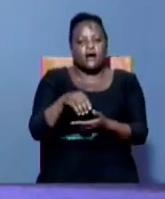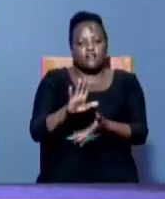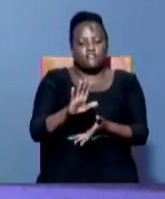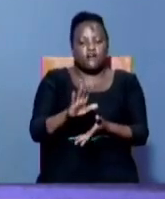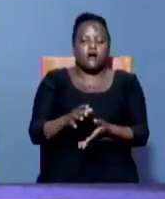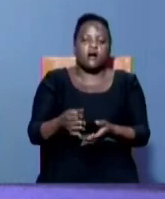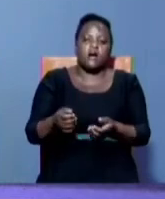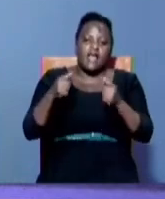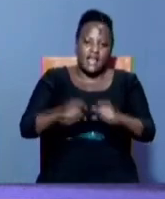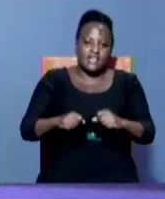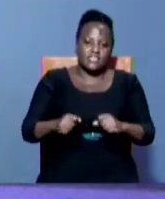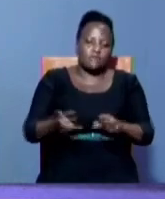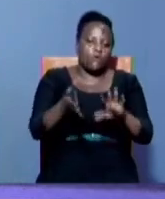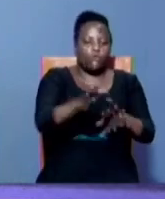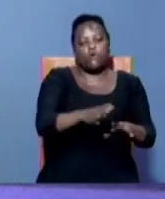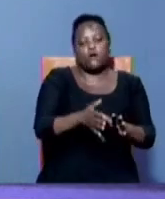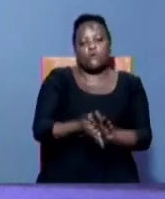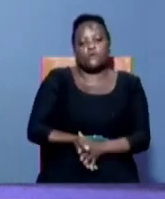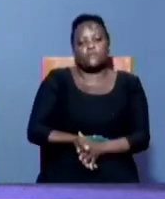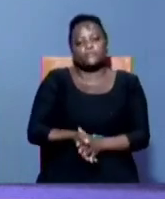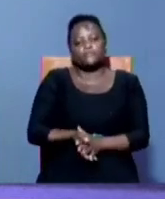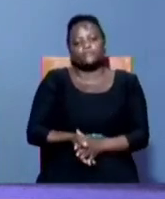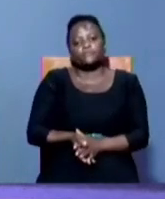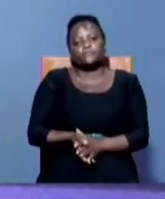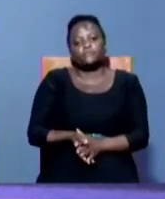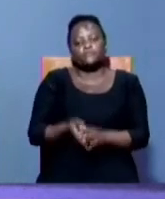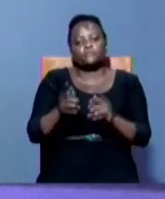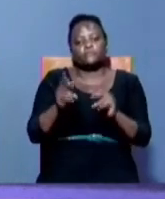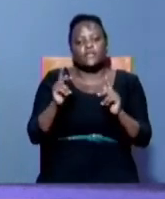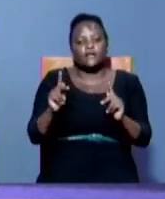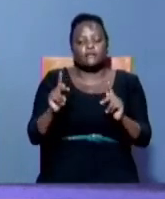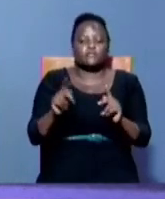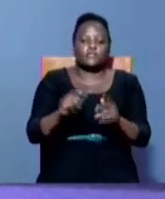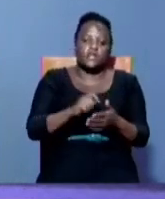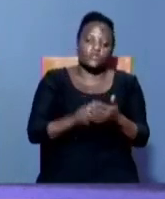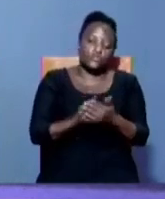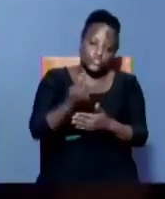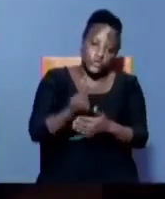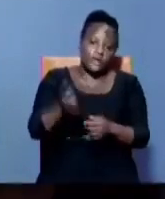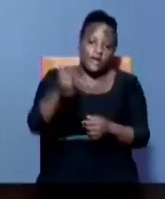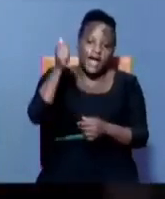tamko litolewe, damu yake ni kwamba ndio uhai.